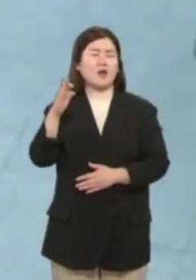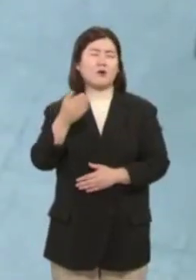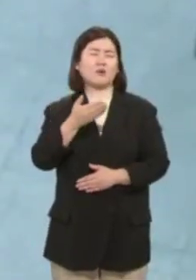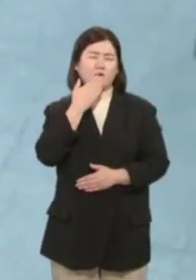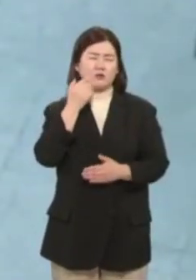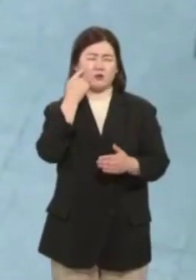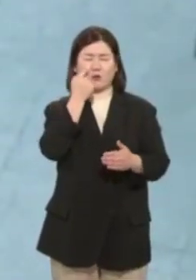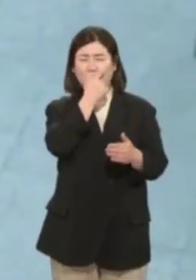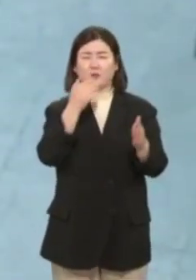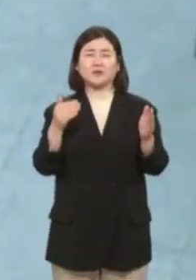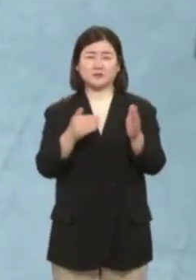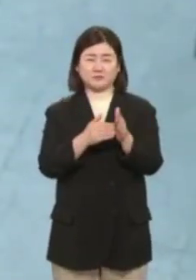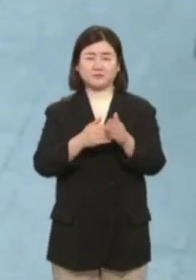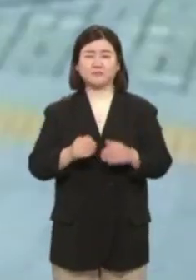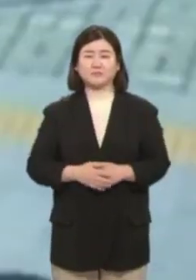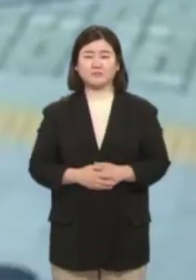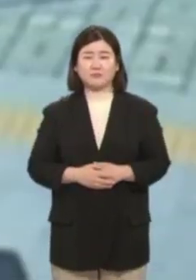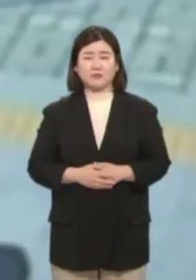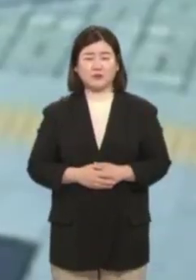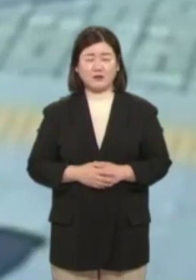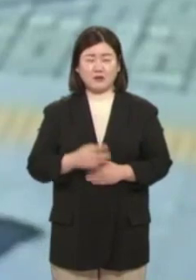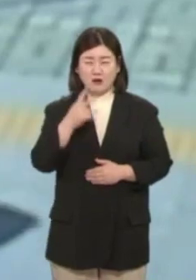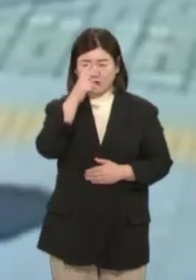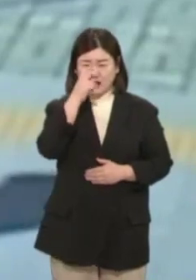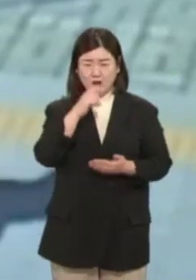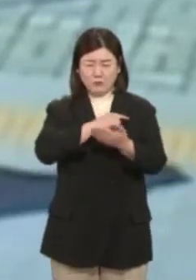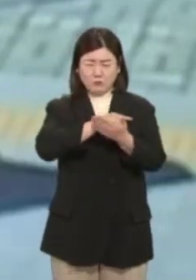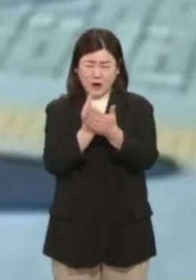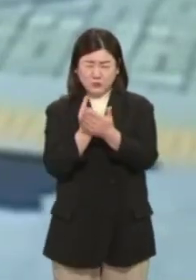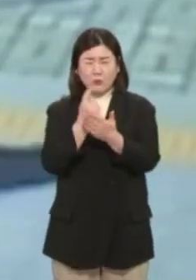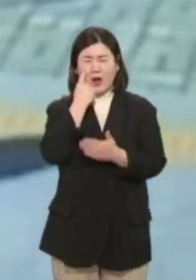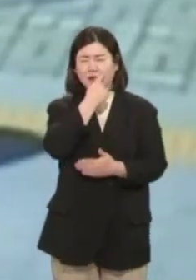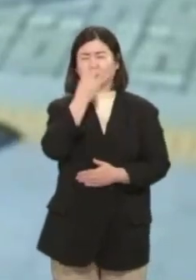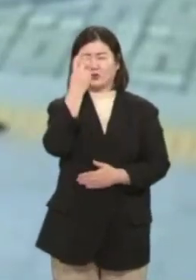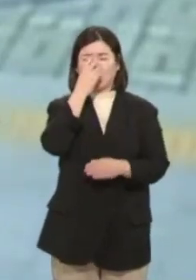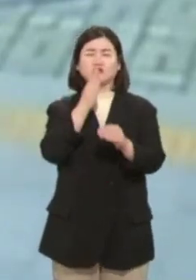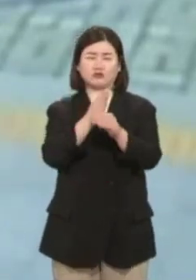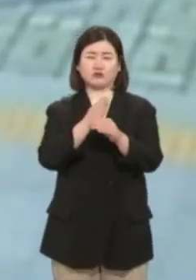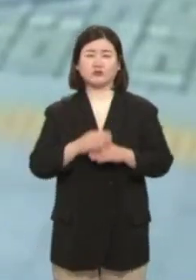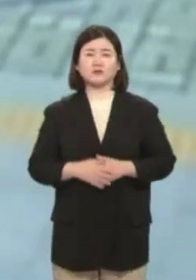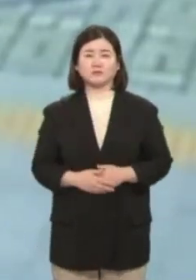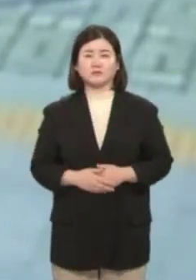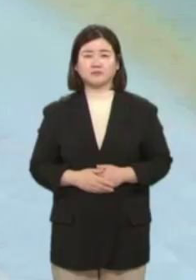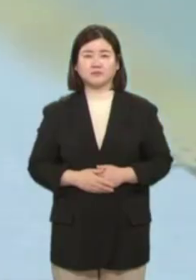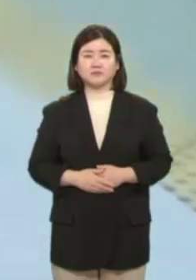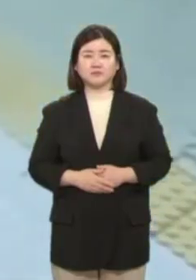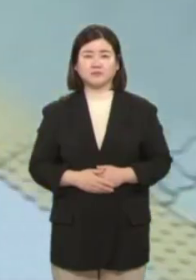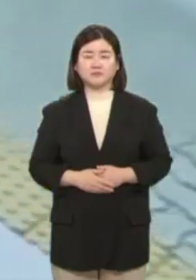14병을 마시는 것으로 드러났습니다 경찰은 과속 여부도 함께 조사하고 있습니다